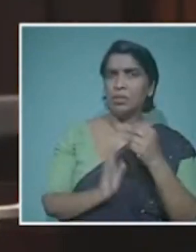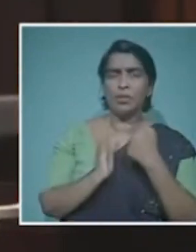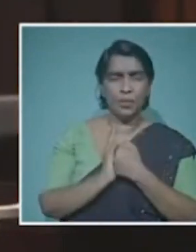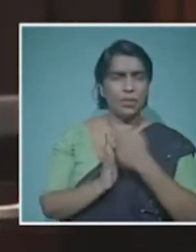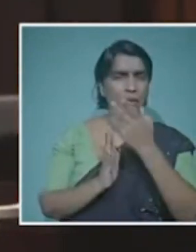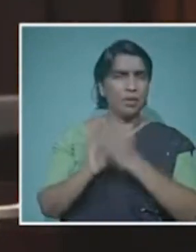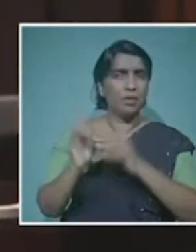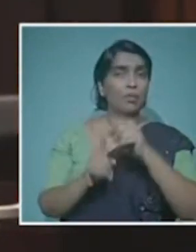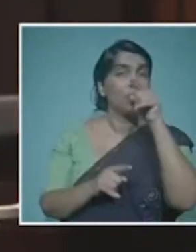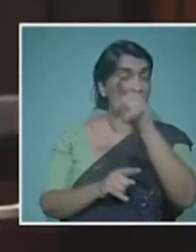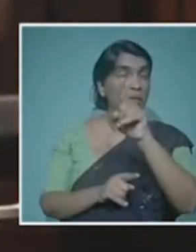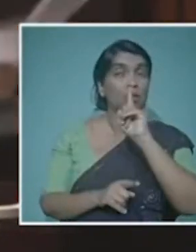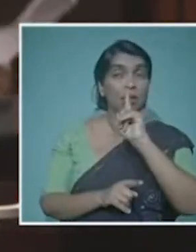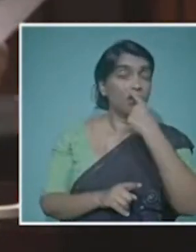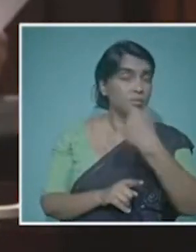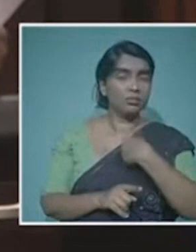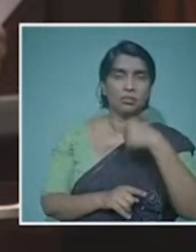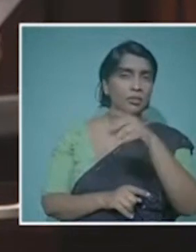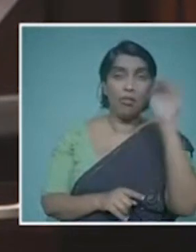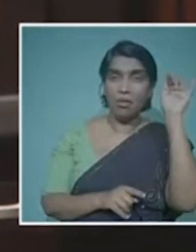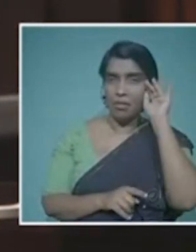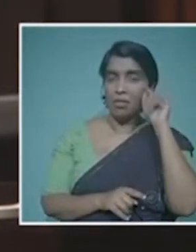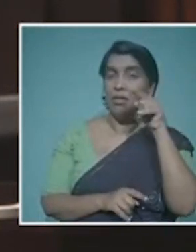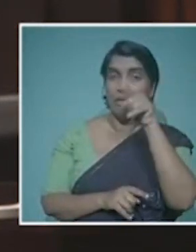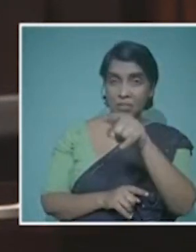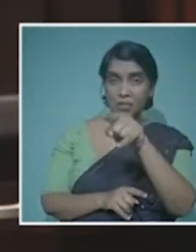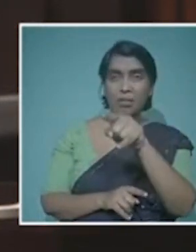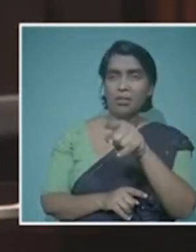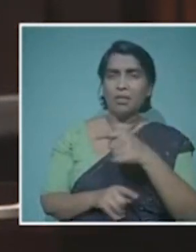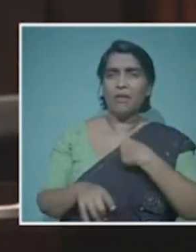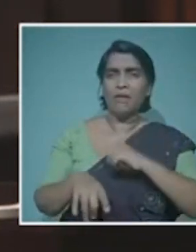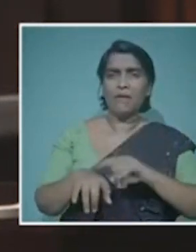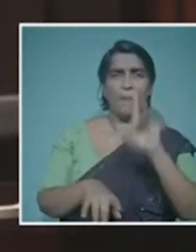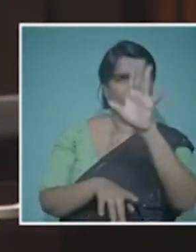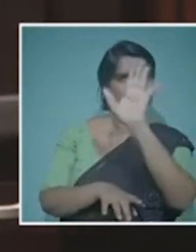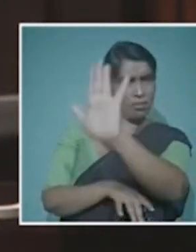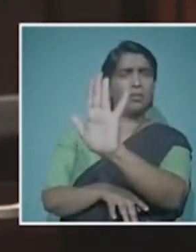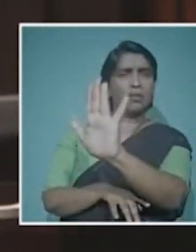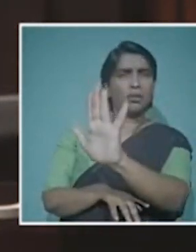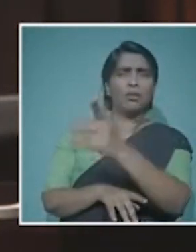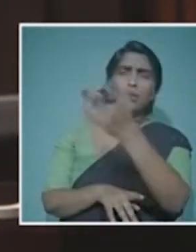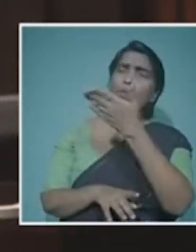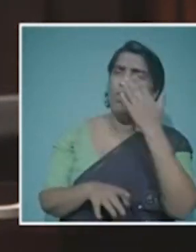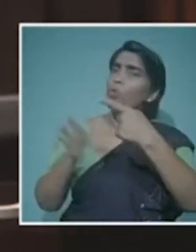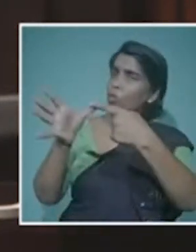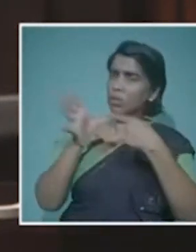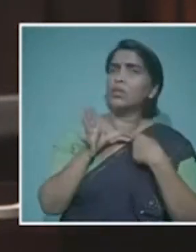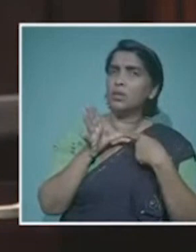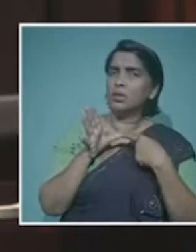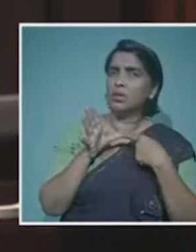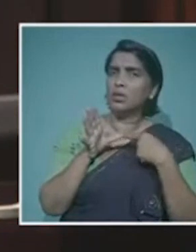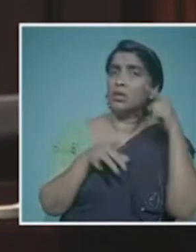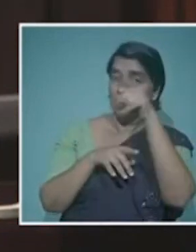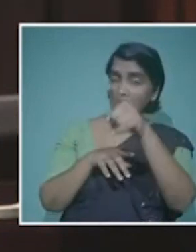என்னுடைய பேரனை பயன்படுத்தி காணி அபகரிப்பினை பற்றி ஏதேனும் இருந்தால் நான் ஜனாதிபதியிடம் கேட்கிறேன். குழு ஒன்றினை நியமித்து நான்